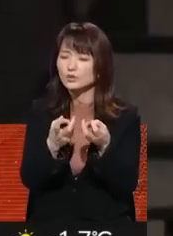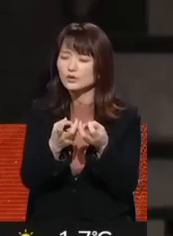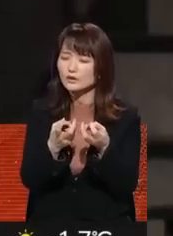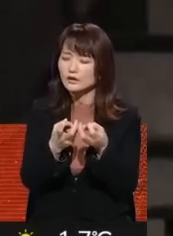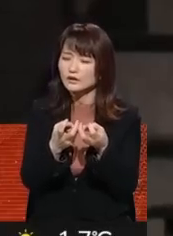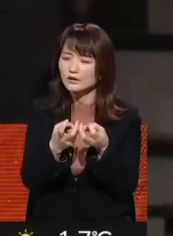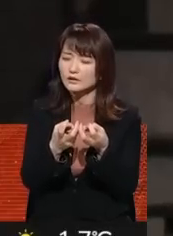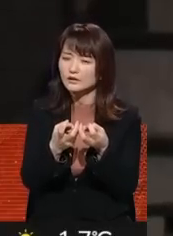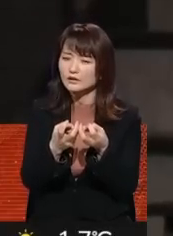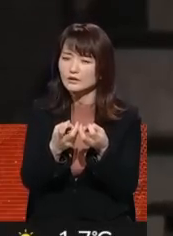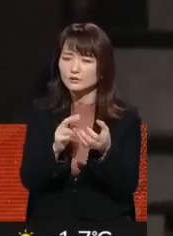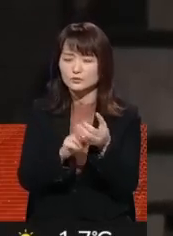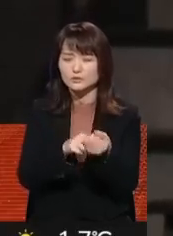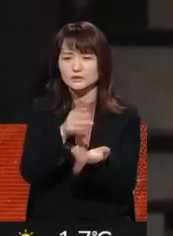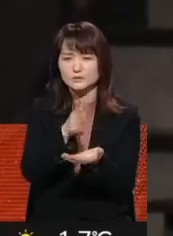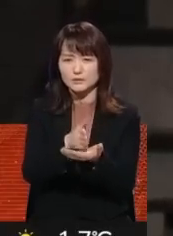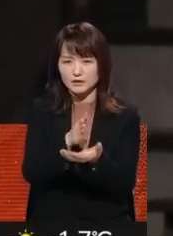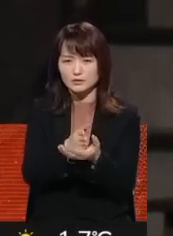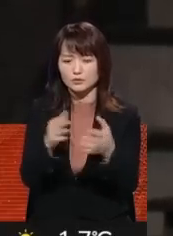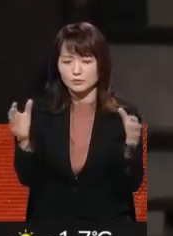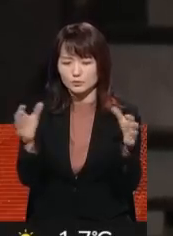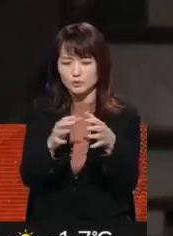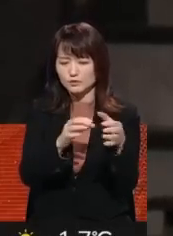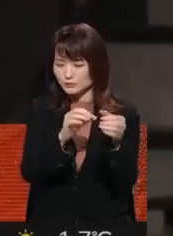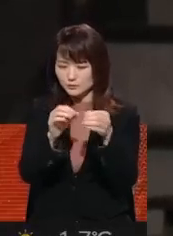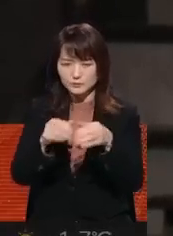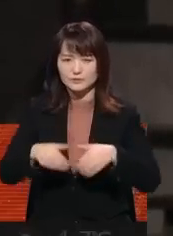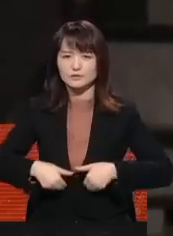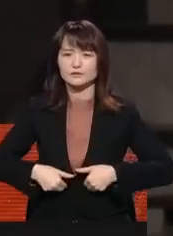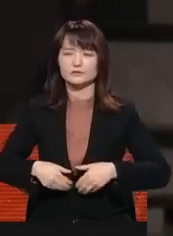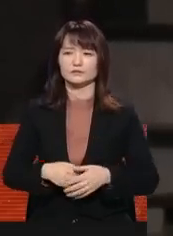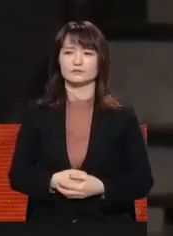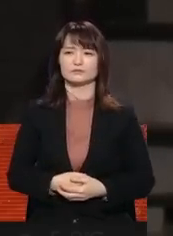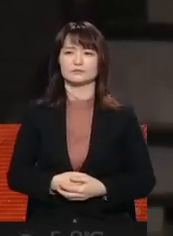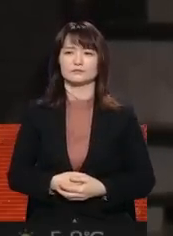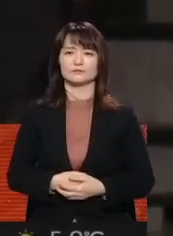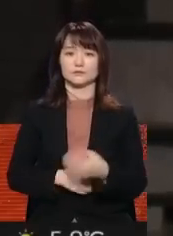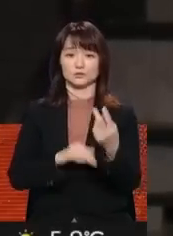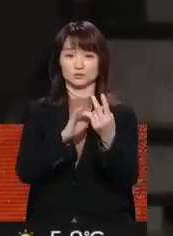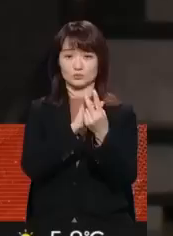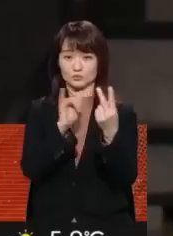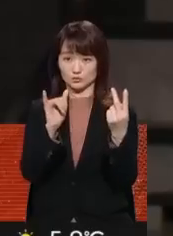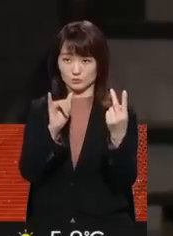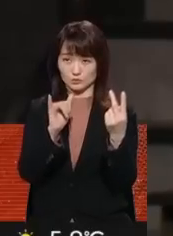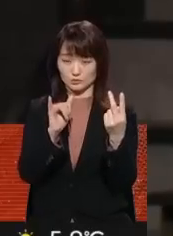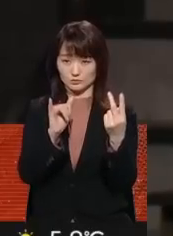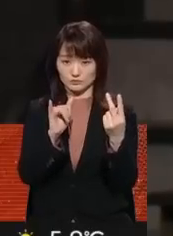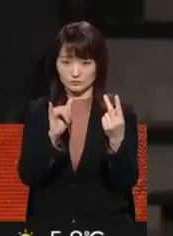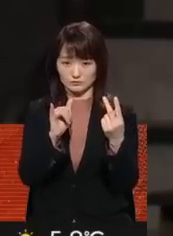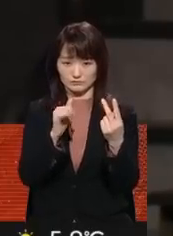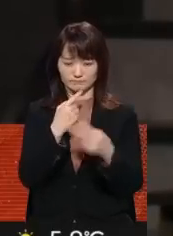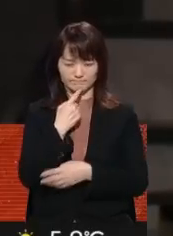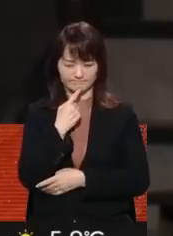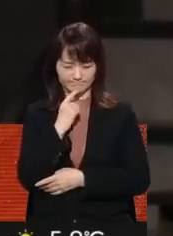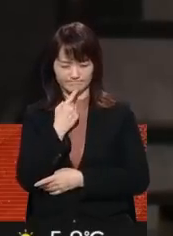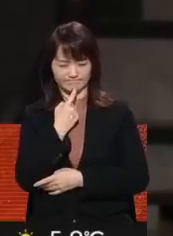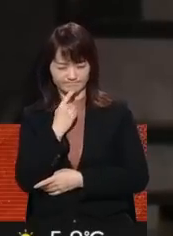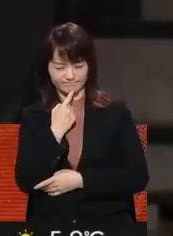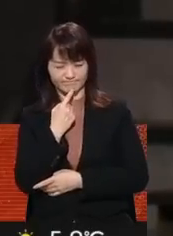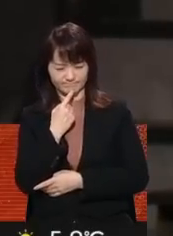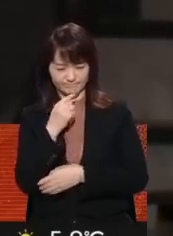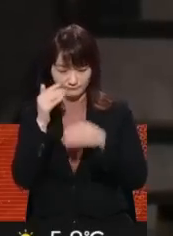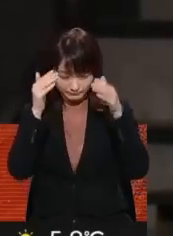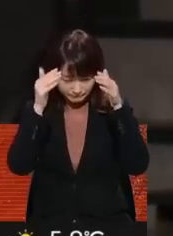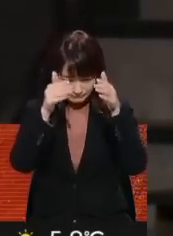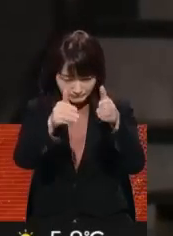그 부분에 대해서도 좀 저희들이 진실하게 고민을 해야 되는데 여기에서의 지금이 두 분은 어떻게 보면 집착의 문제고 어떻게 보면 좀